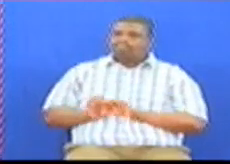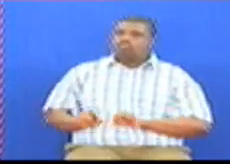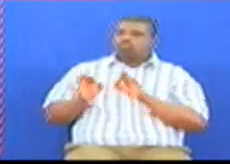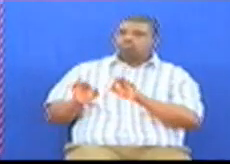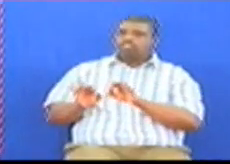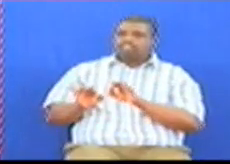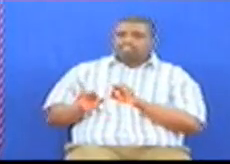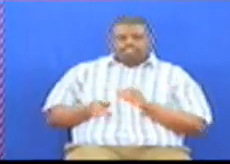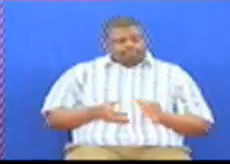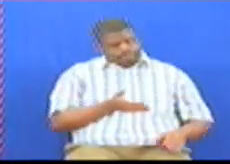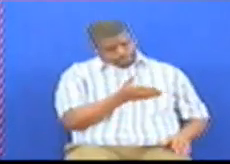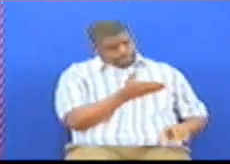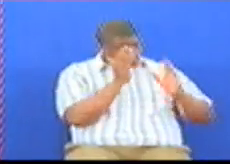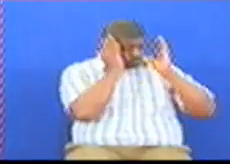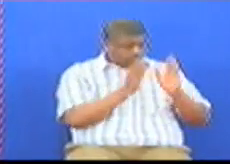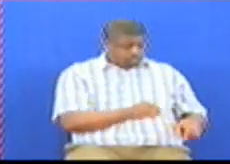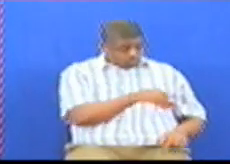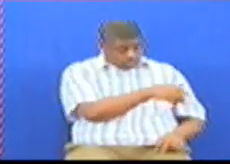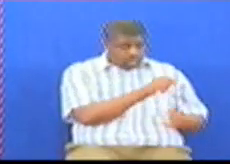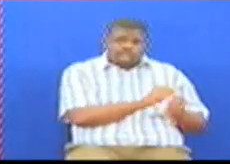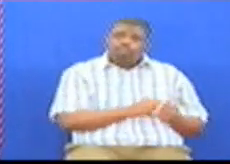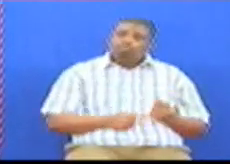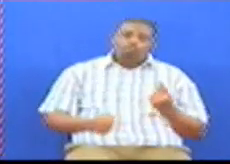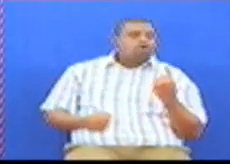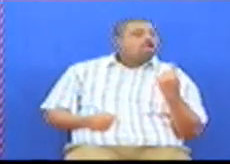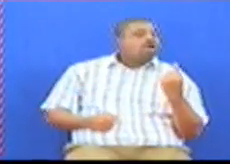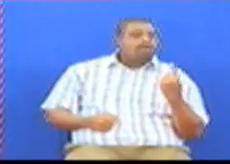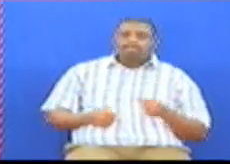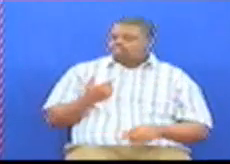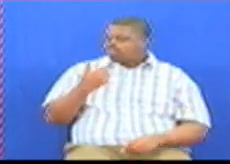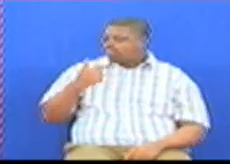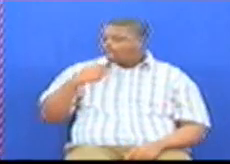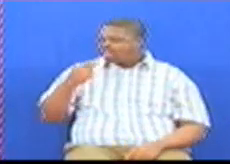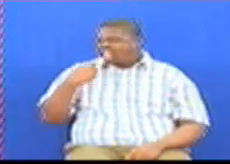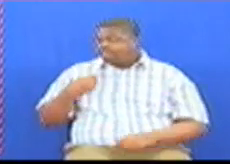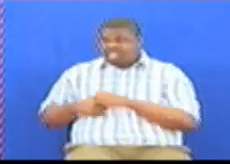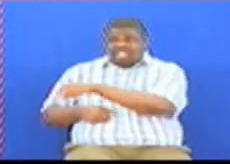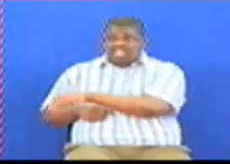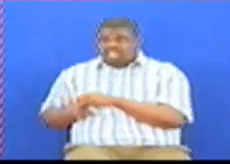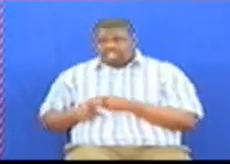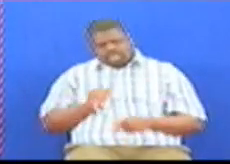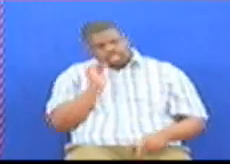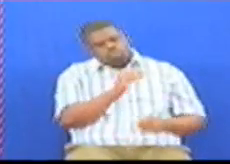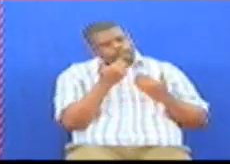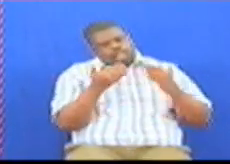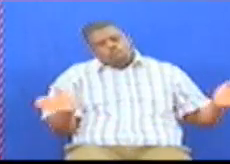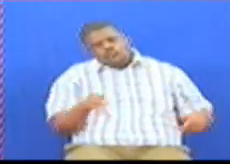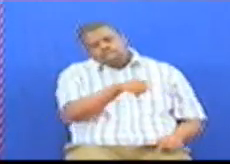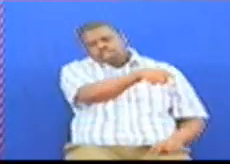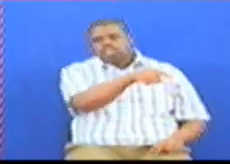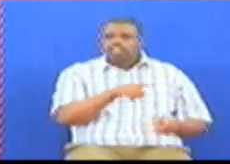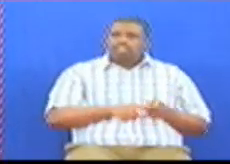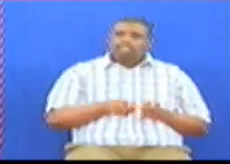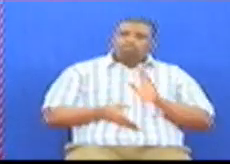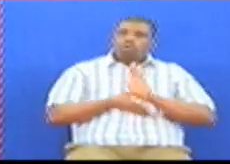kuna jambo moja kwenye ofisi ya TAMISEMI. Mheshimiwa Jafa nishakwambia. Kwanza tumpongeze